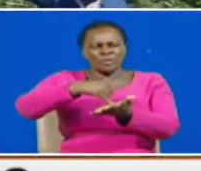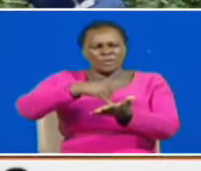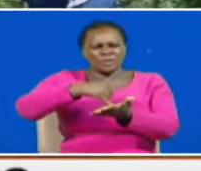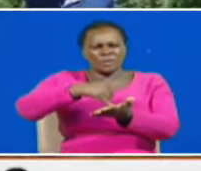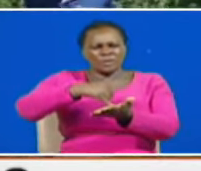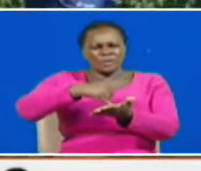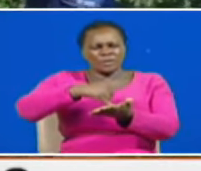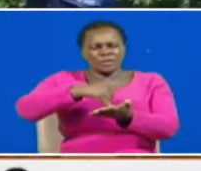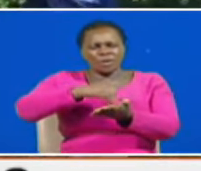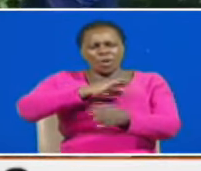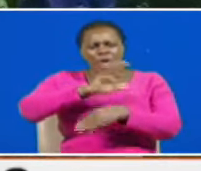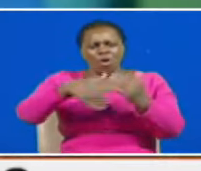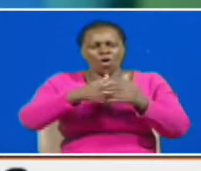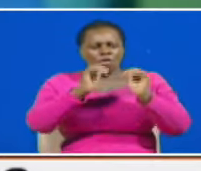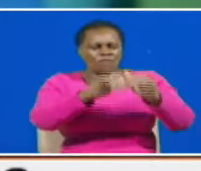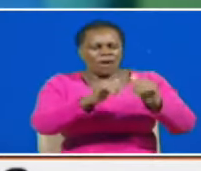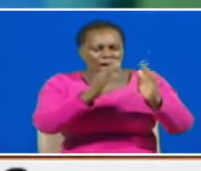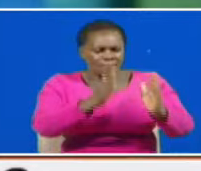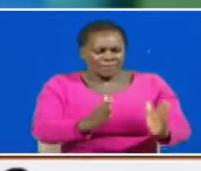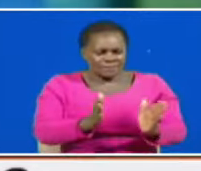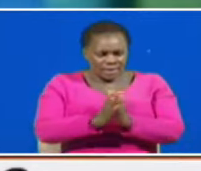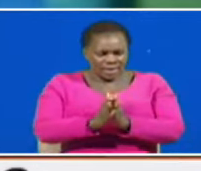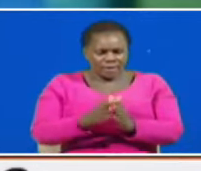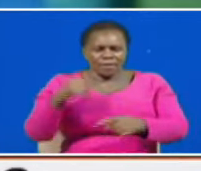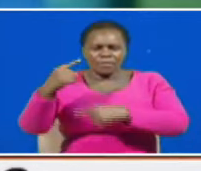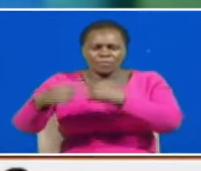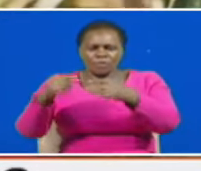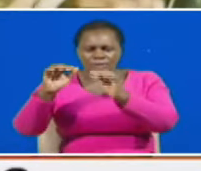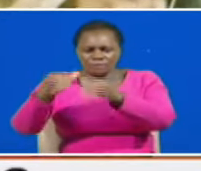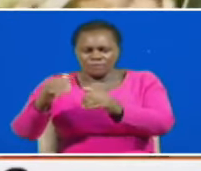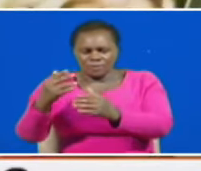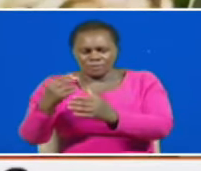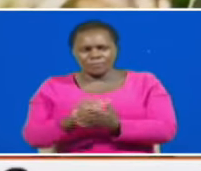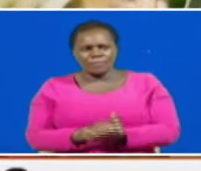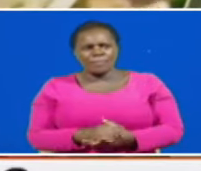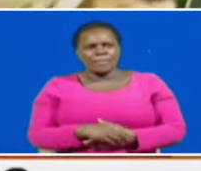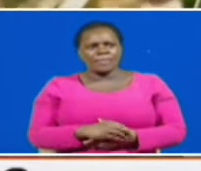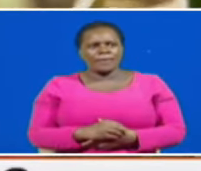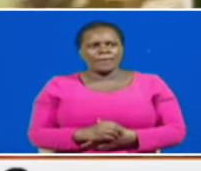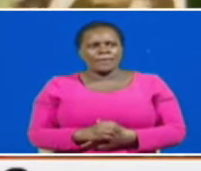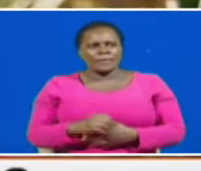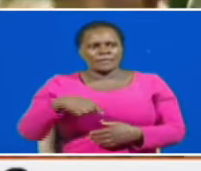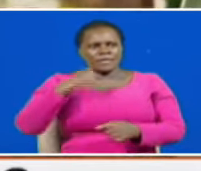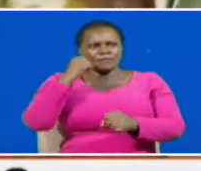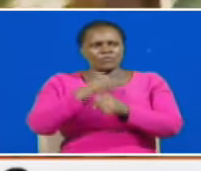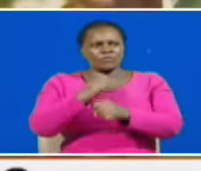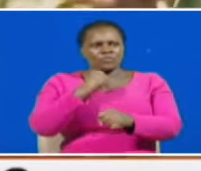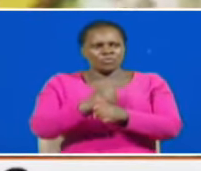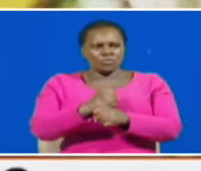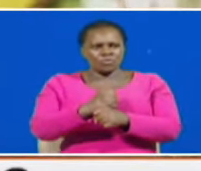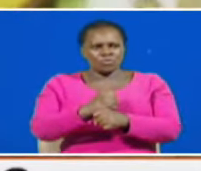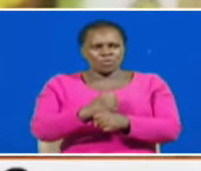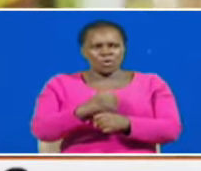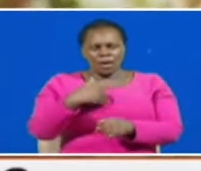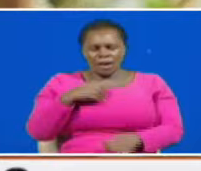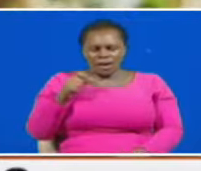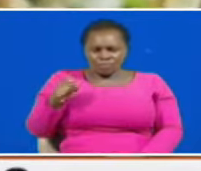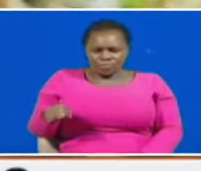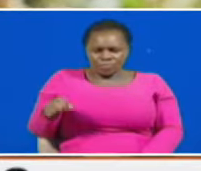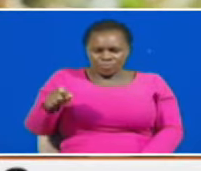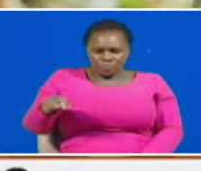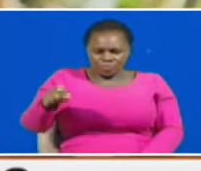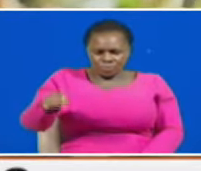both aspiring farmers and progressive farmers together. Chenye kiliweza kufanya nirudi ya pili, kuna mbegu